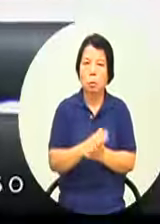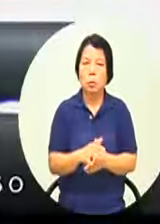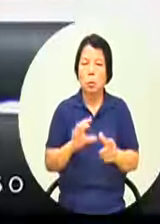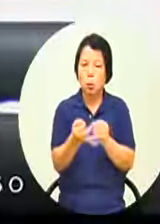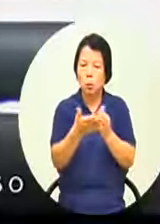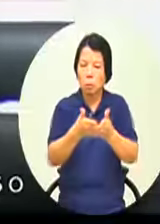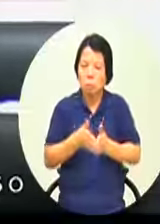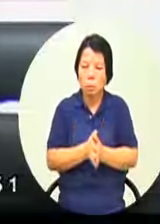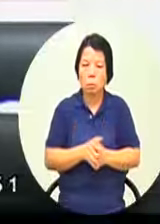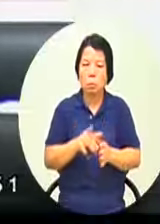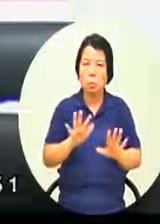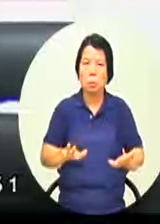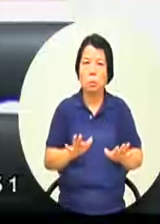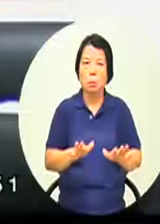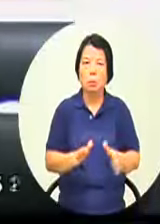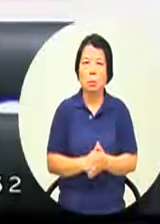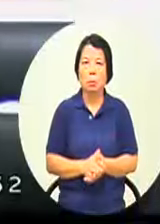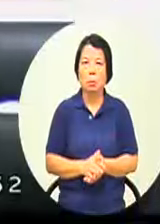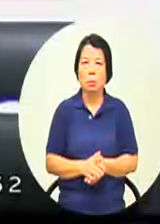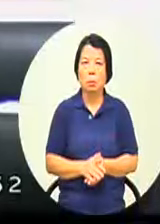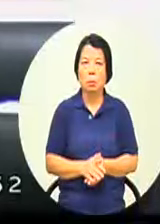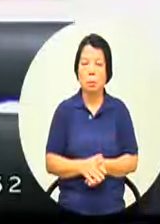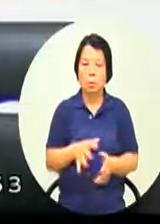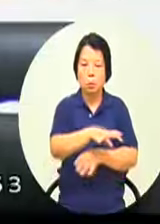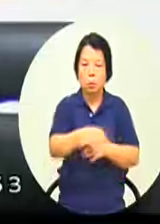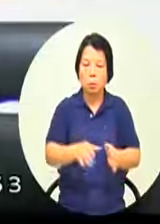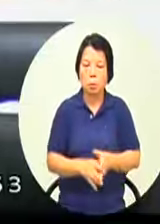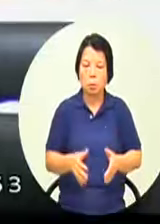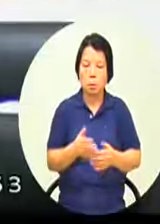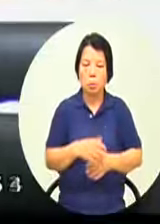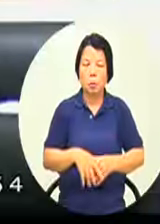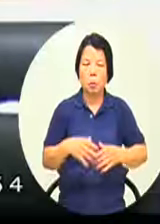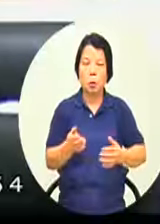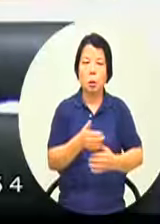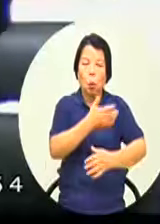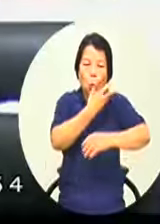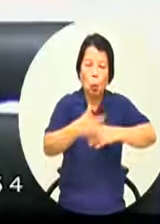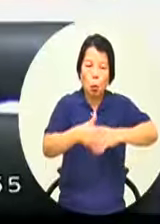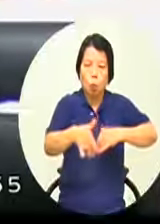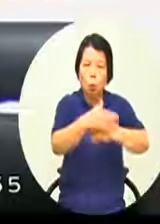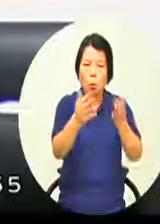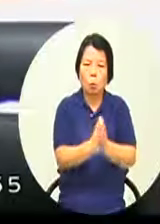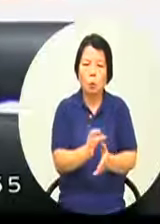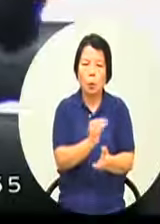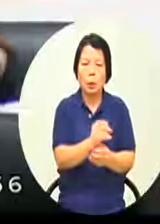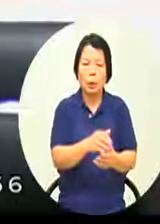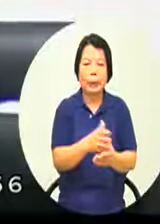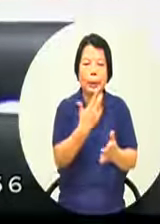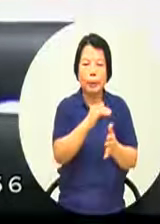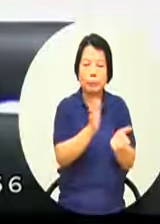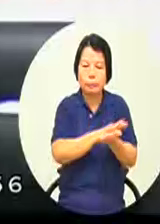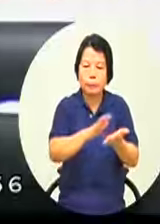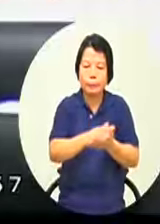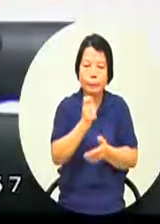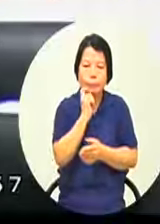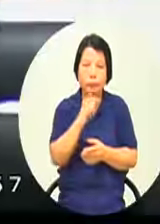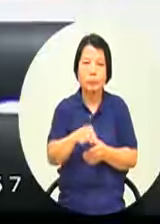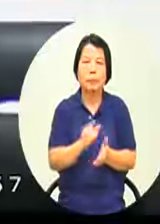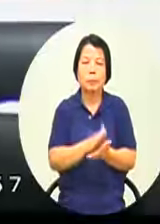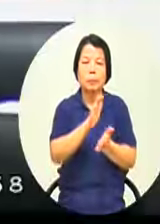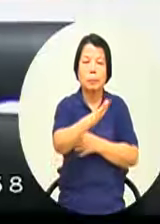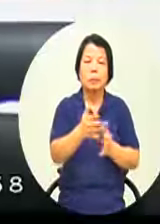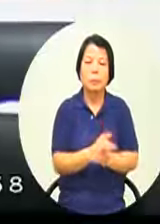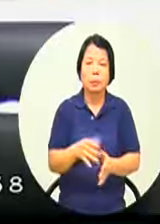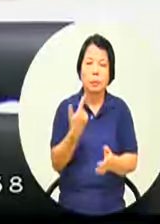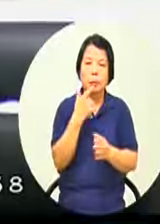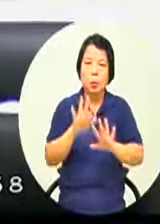为什么高雄市目前的这些排洪系统是没有办法去负荷的？因为在未来的气势